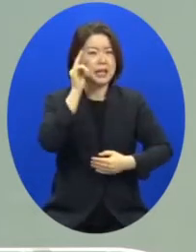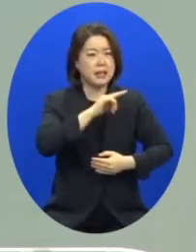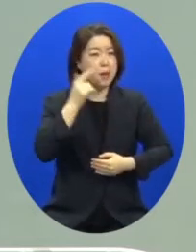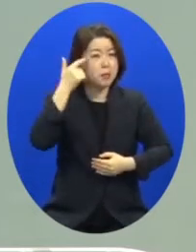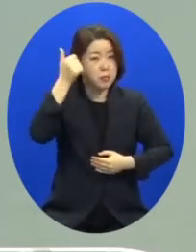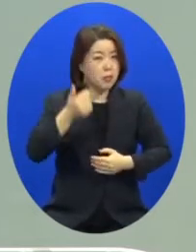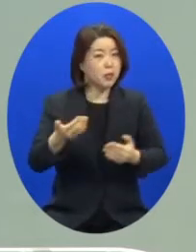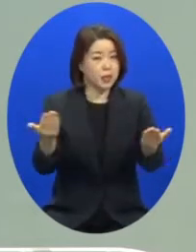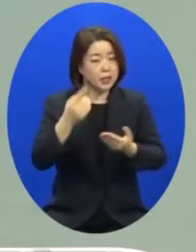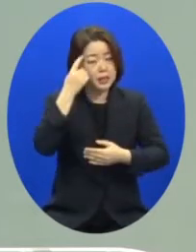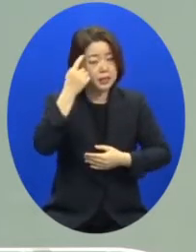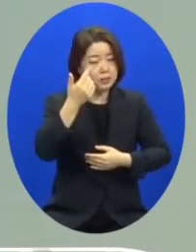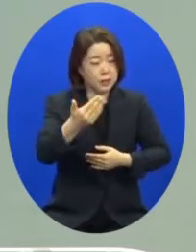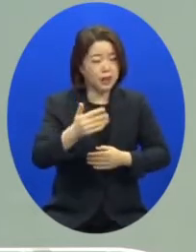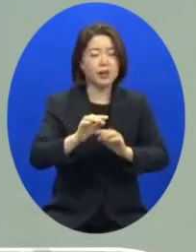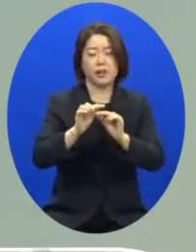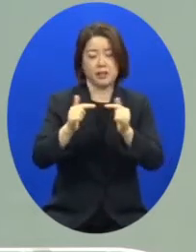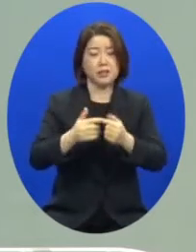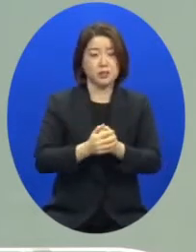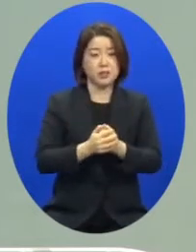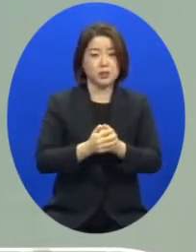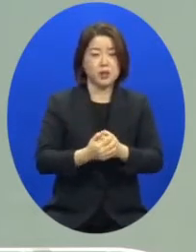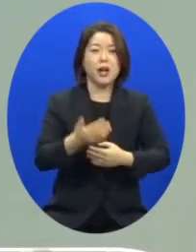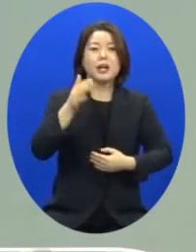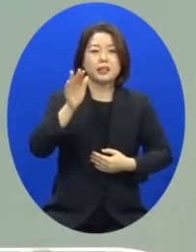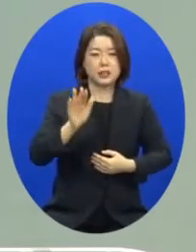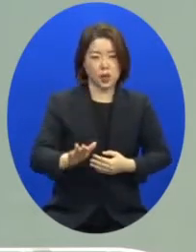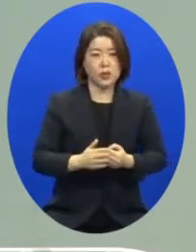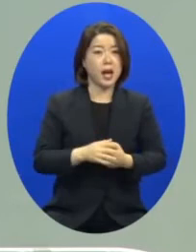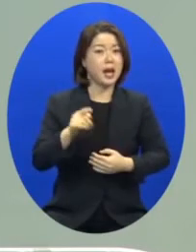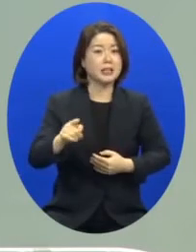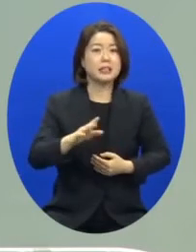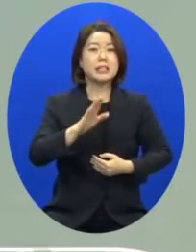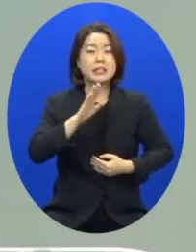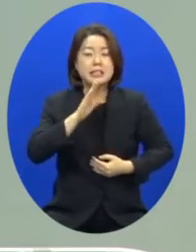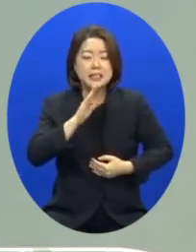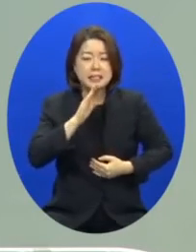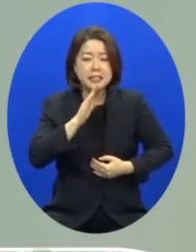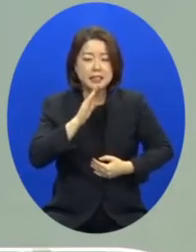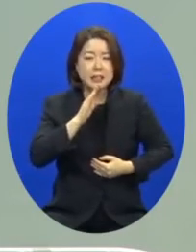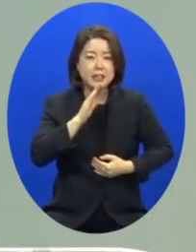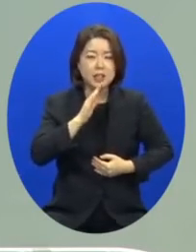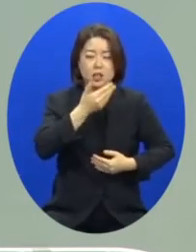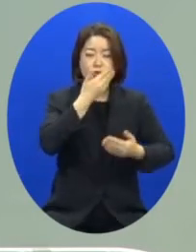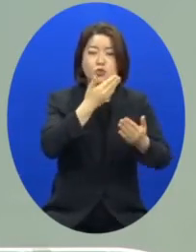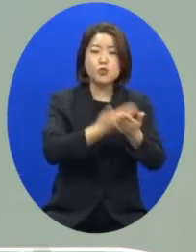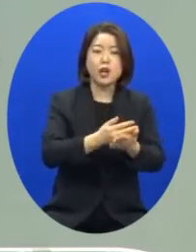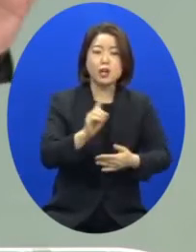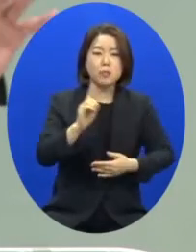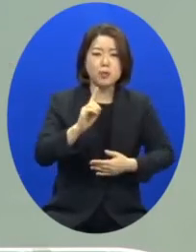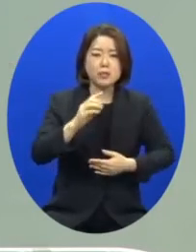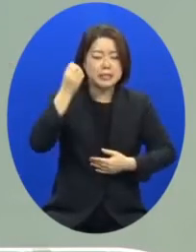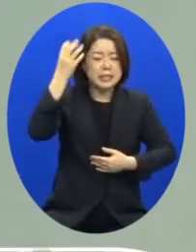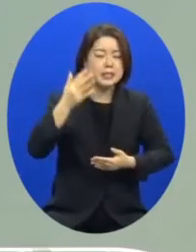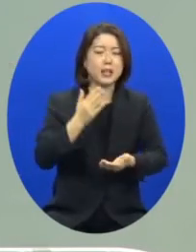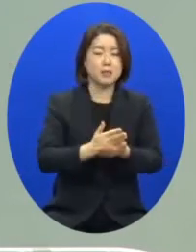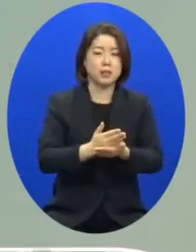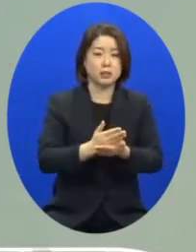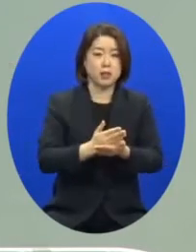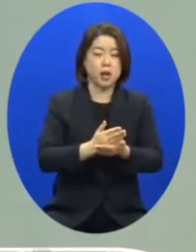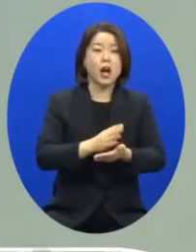목표라고 할 수 있겠습니까 그러나 그것은 진짜 를 놓치게 만든다고 한다면 그건 정말 나쁜 목표